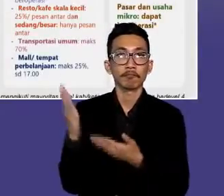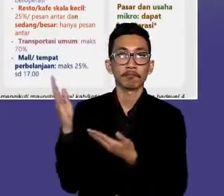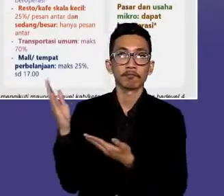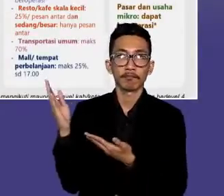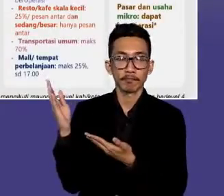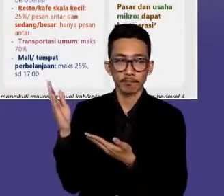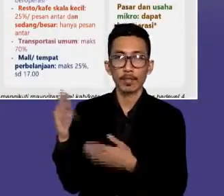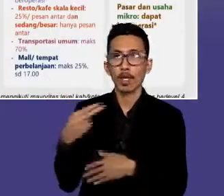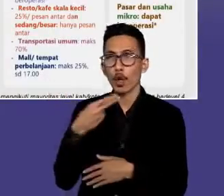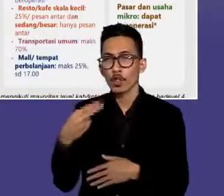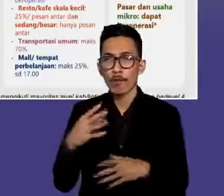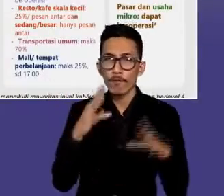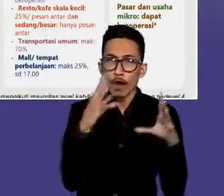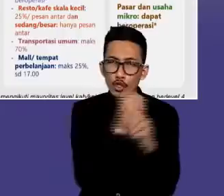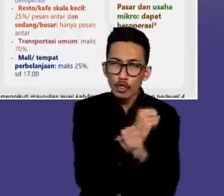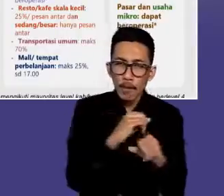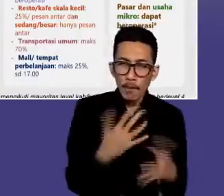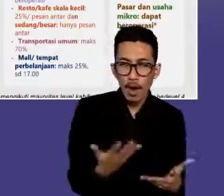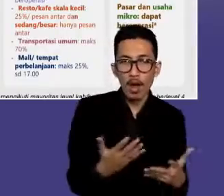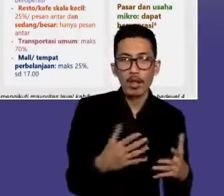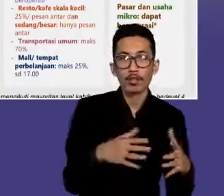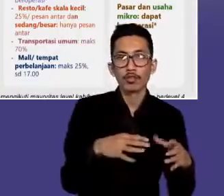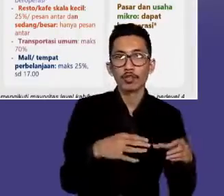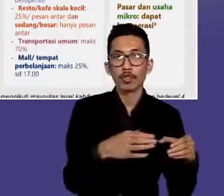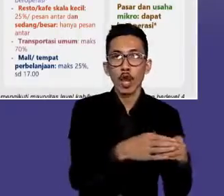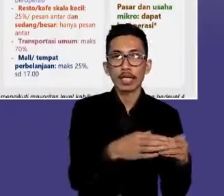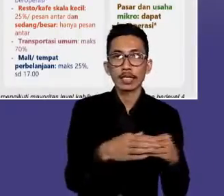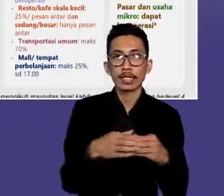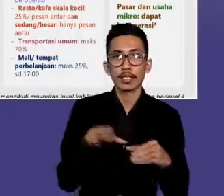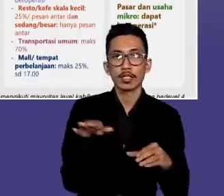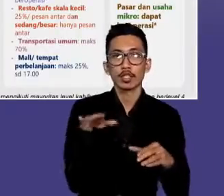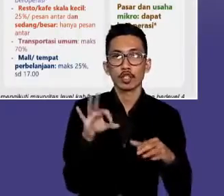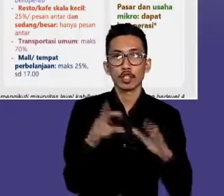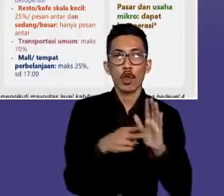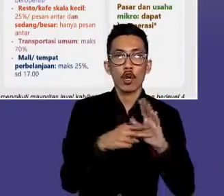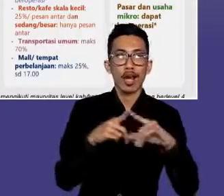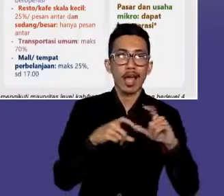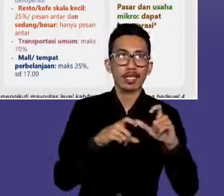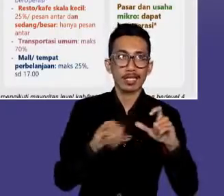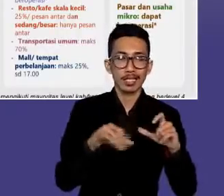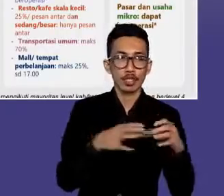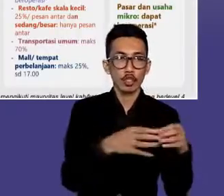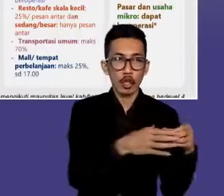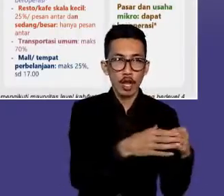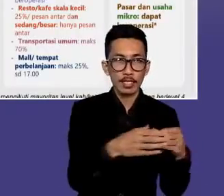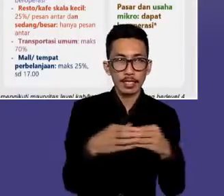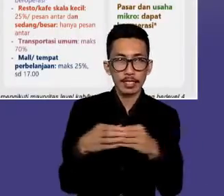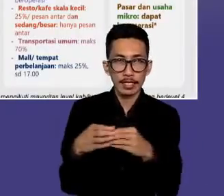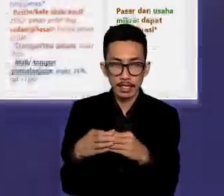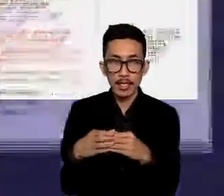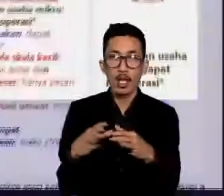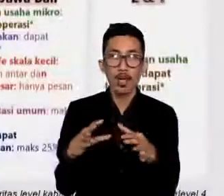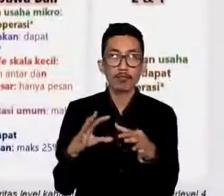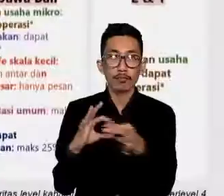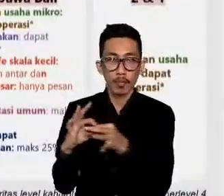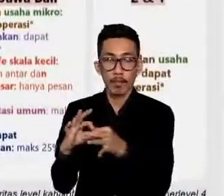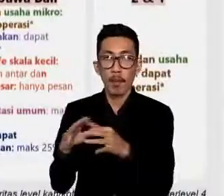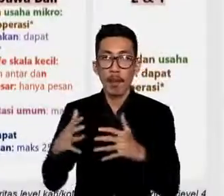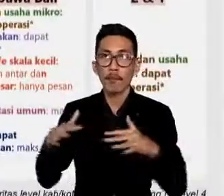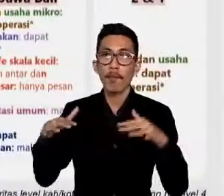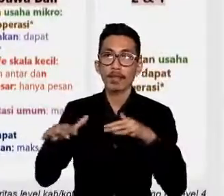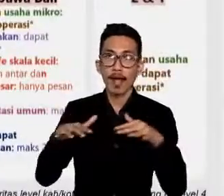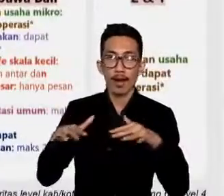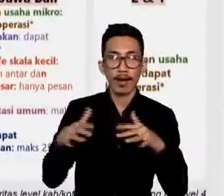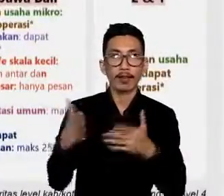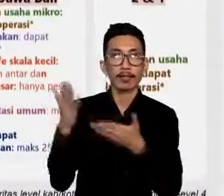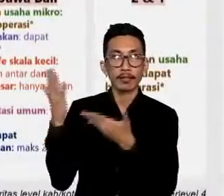zonasi kabupaten kota yang direpresentasikan dengan situasi kebencanaan yaitu warna merah